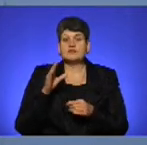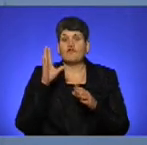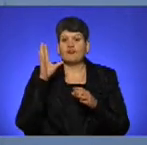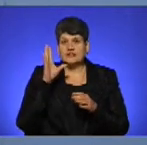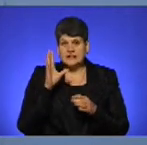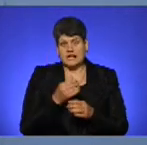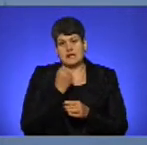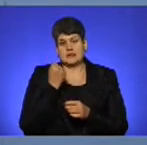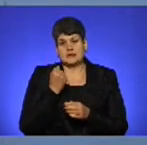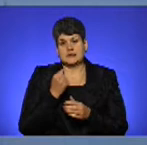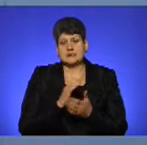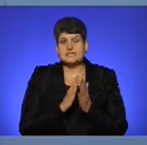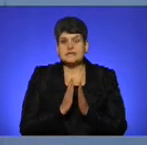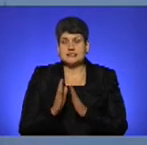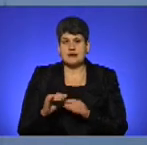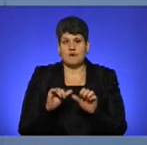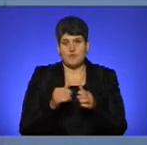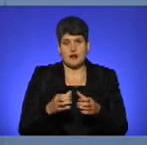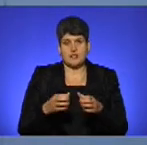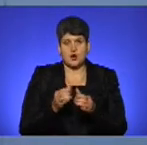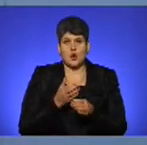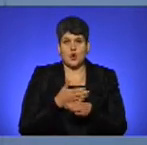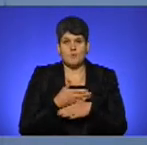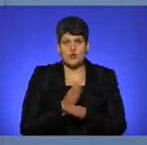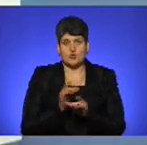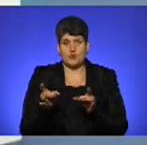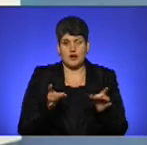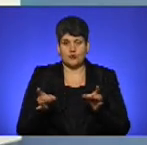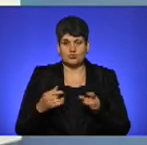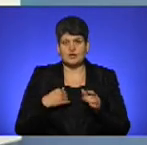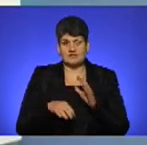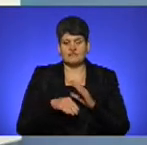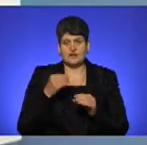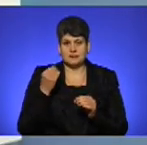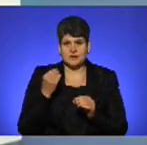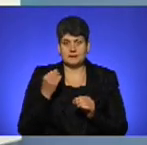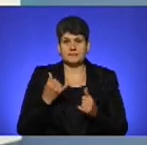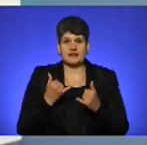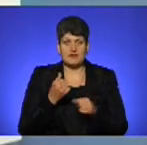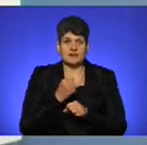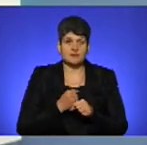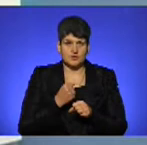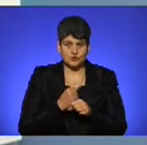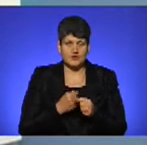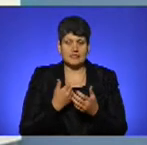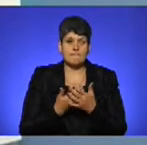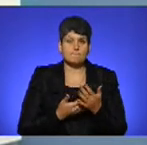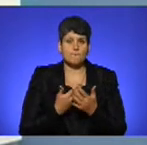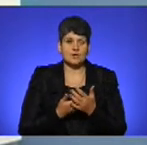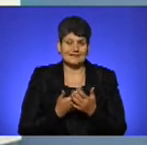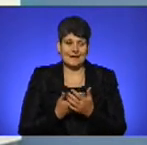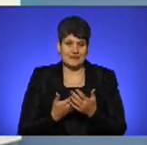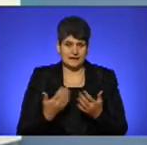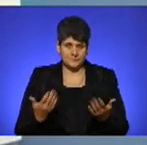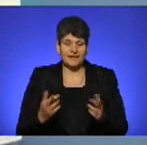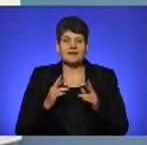система формування громад і поділу районів. Тому нас вибрали, щоб... Тому нас і вибрали для відпрацювання моделі. Так, для відпрацювання